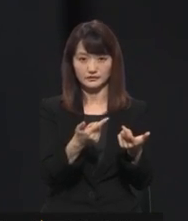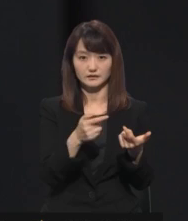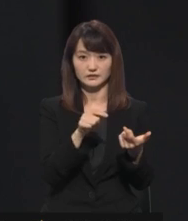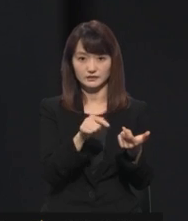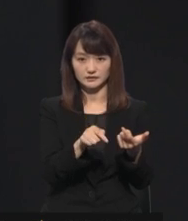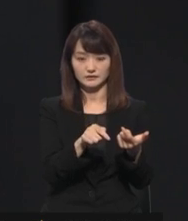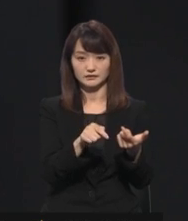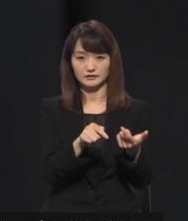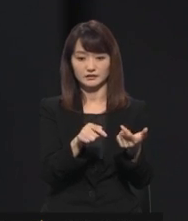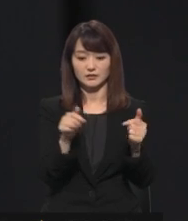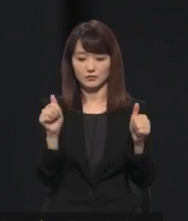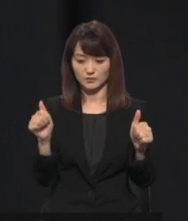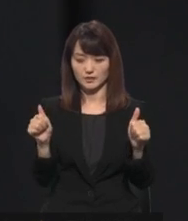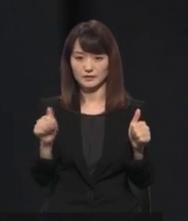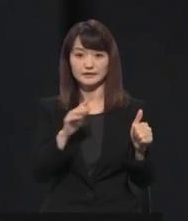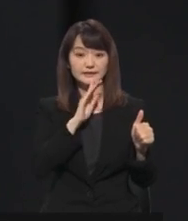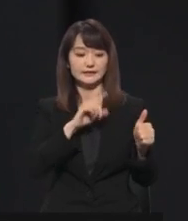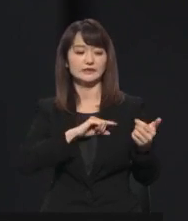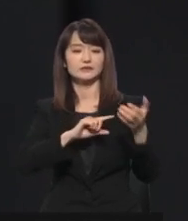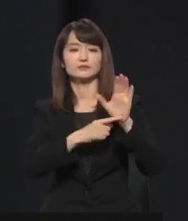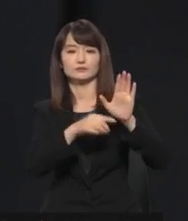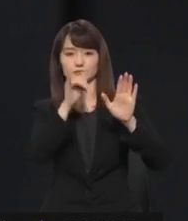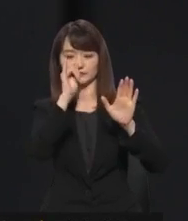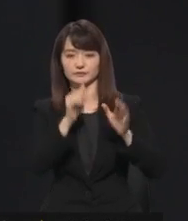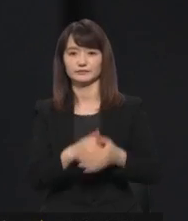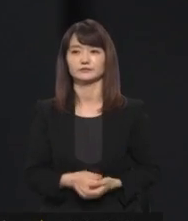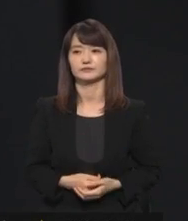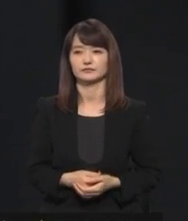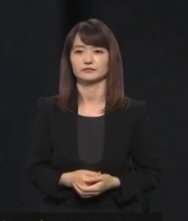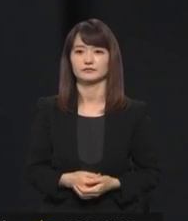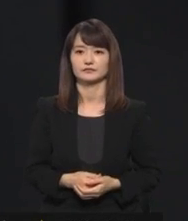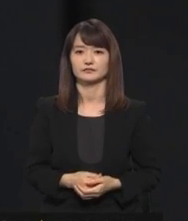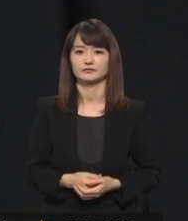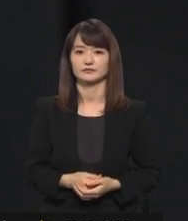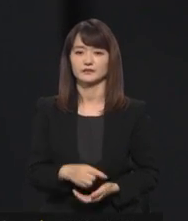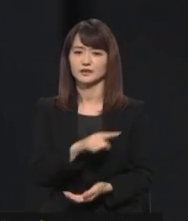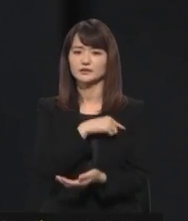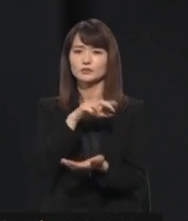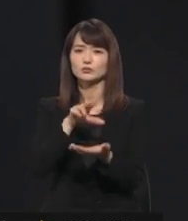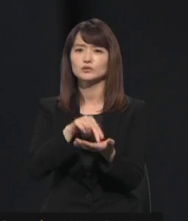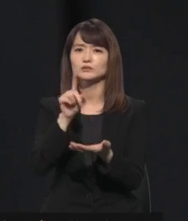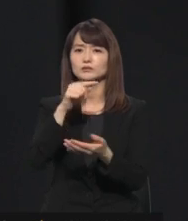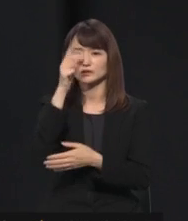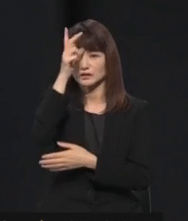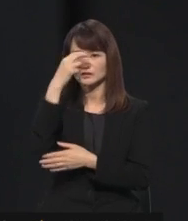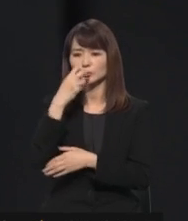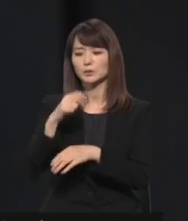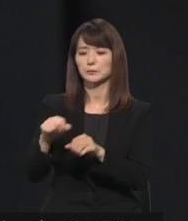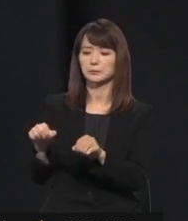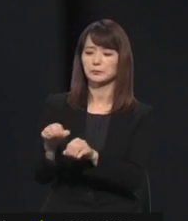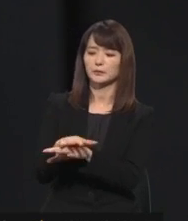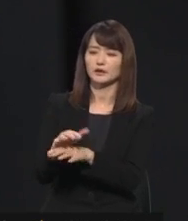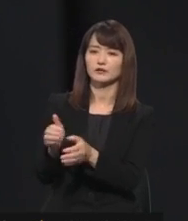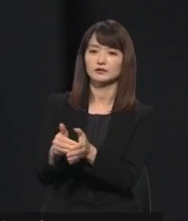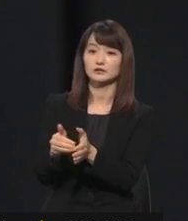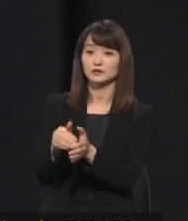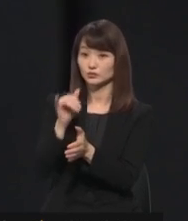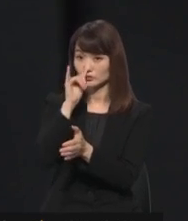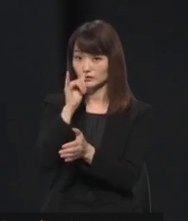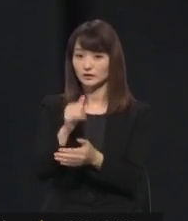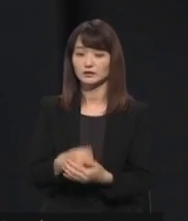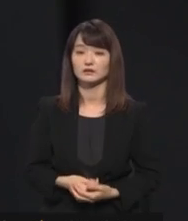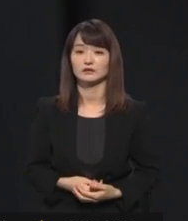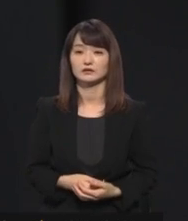간다면 그래 이제 가장 문제가 되는 대목이 경찰 수사를 무마할 수 있다는 식으로 얘기를 한 거예요 예